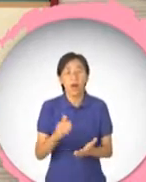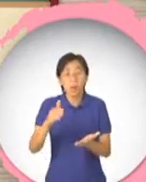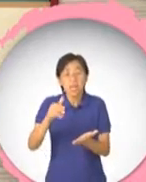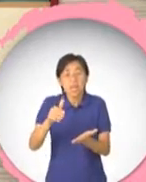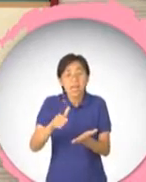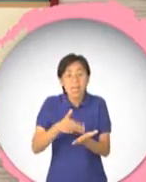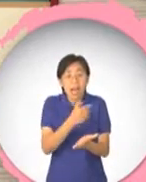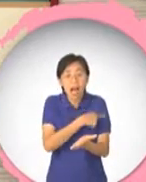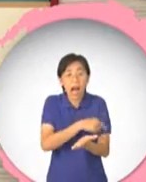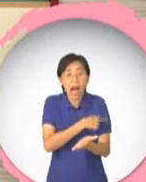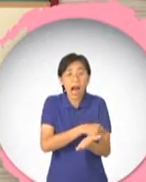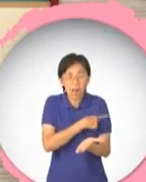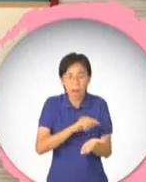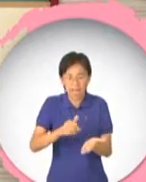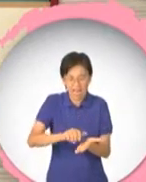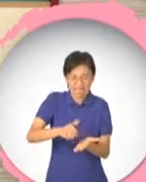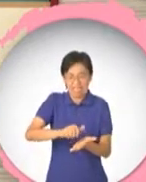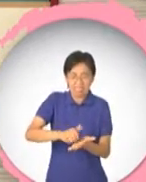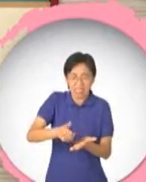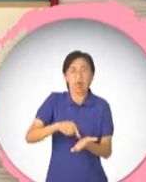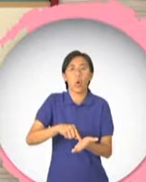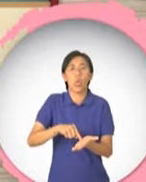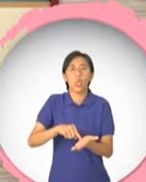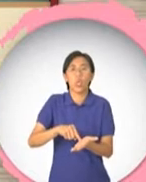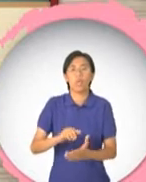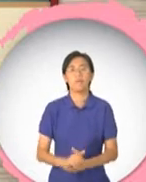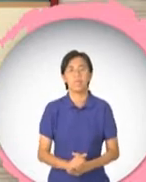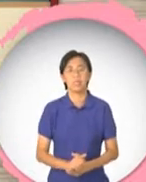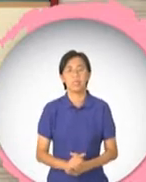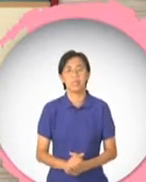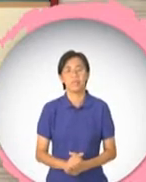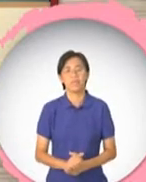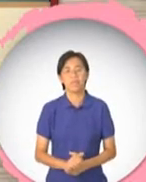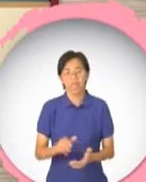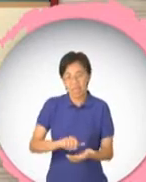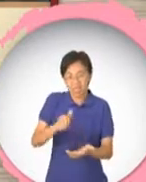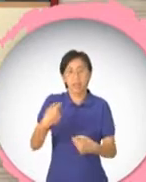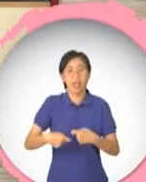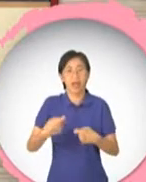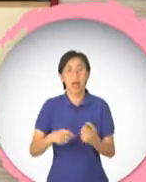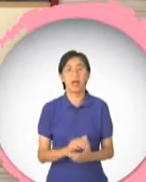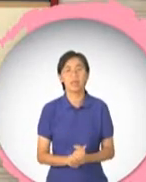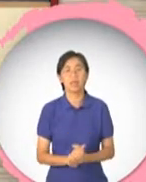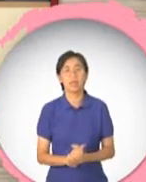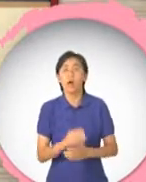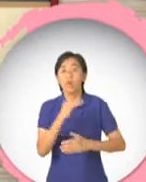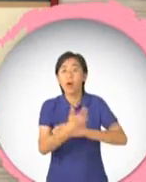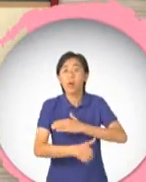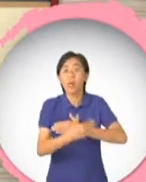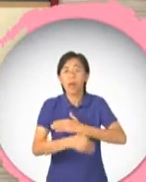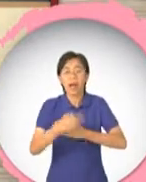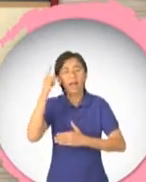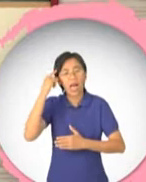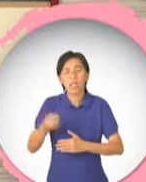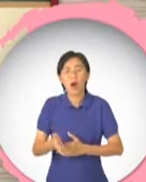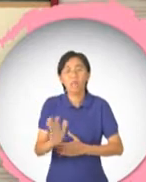วก้อนแป้งพวกนี้อาจจะติดกับตัวถาดได้นะคะแล้วก็อาจจะหยิบยากแต่ถ้าเราทำเฉพาะขนมปังไม่ต้องหยิบไปทอดเนี่ยเราสามารถย